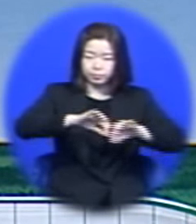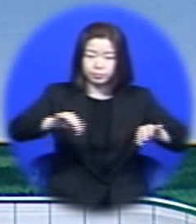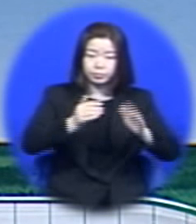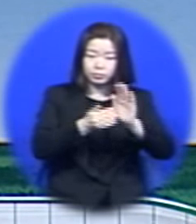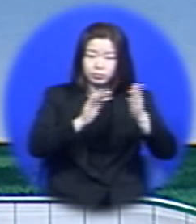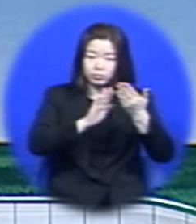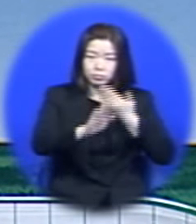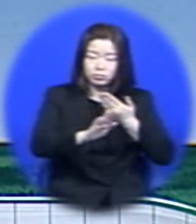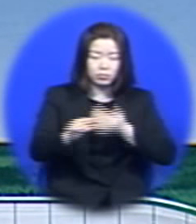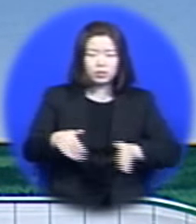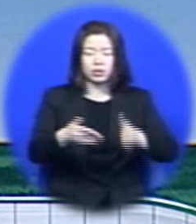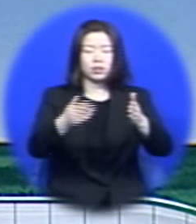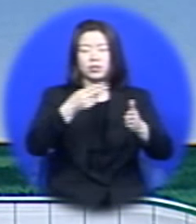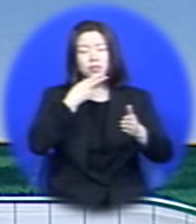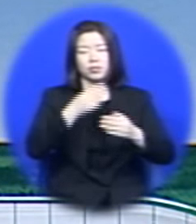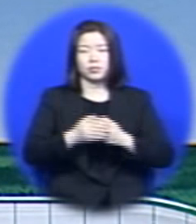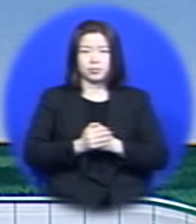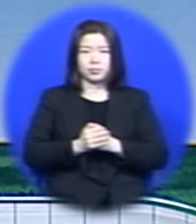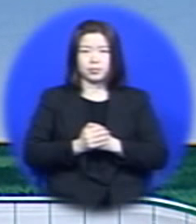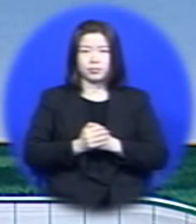없어요.